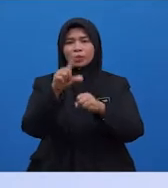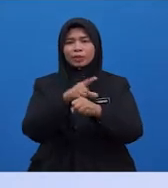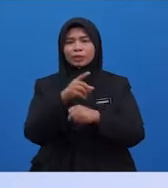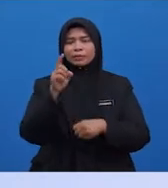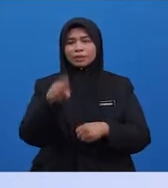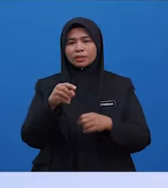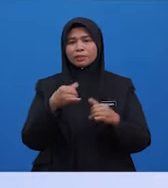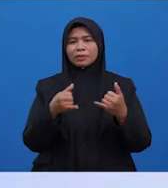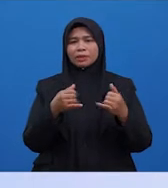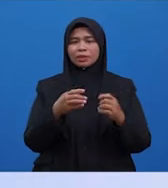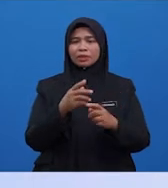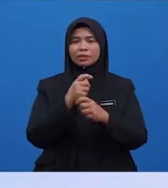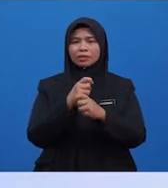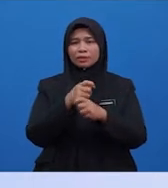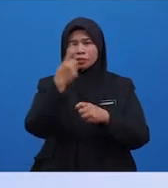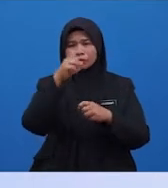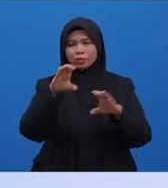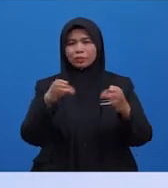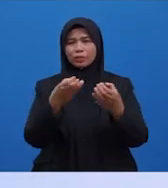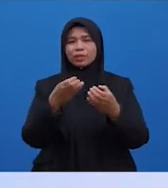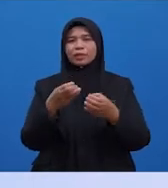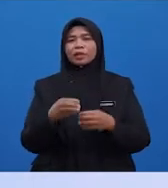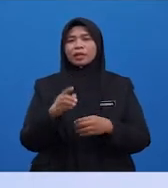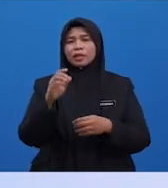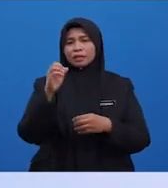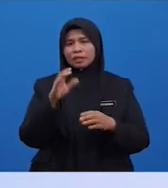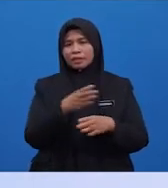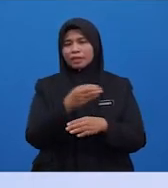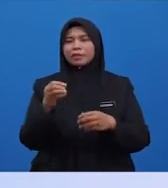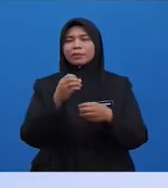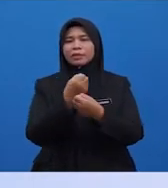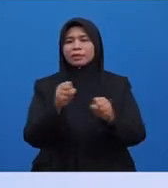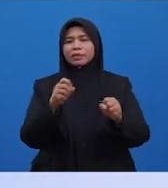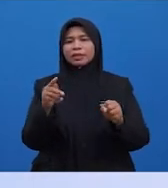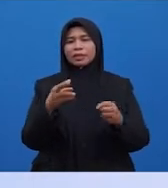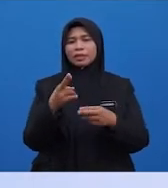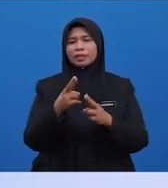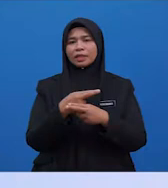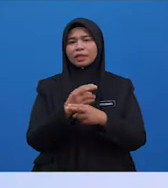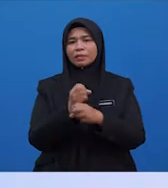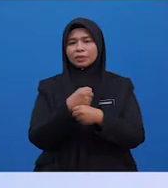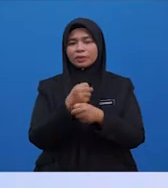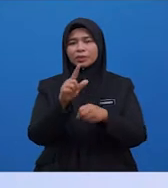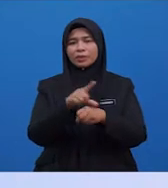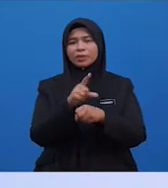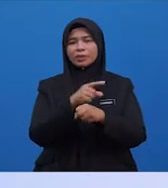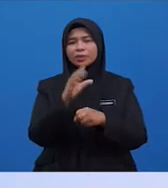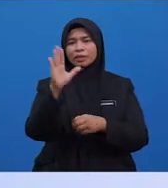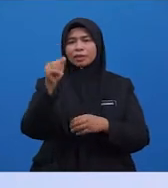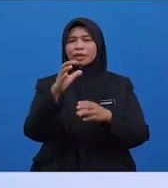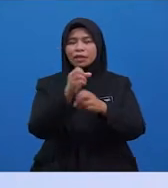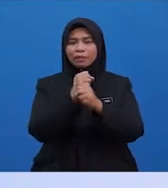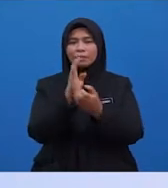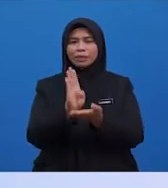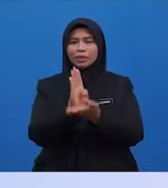Jurulatih semestinya memainkan peranan untuk membuat analisis dan menyediakan reka bentuk latihan yang dapat